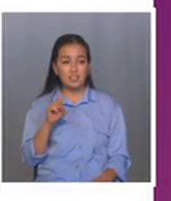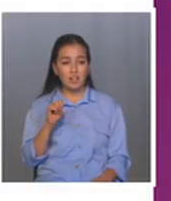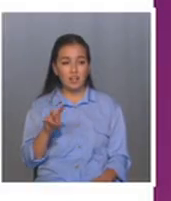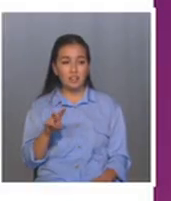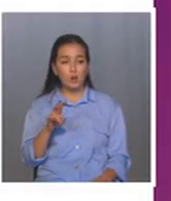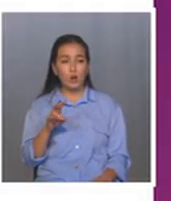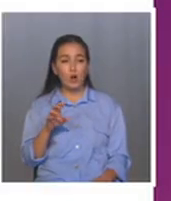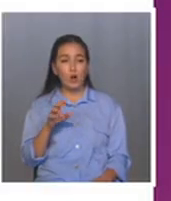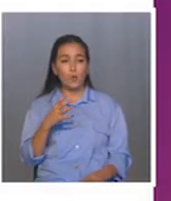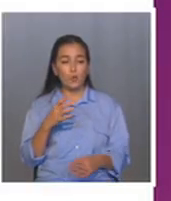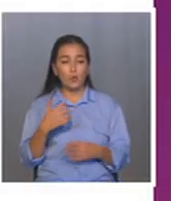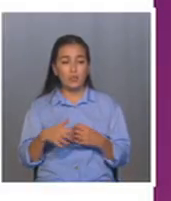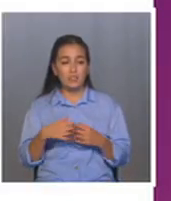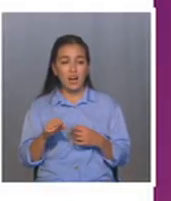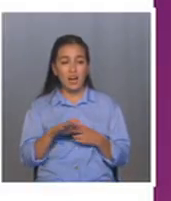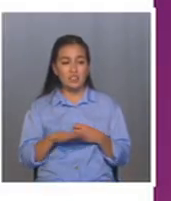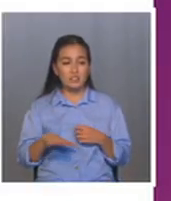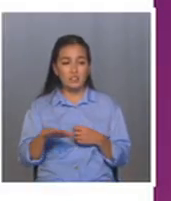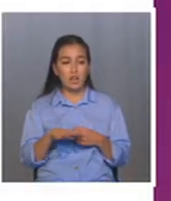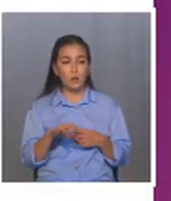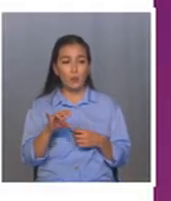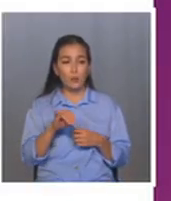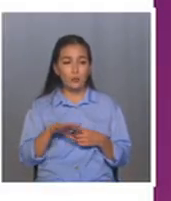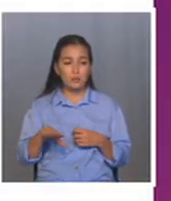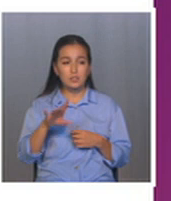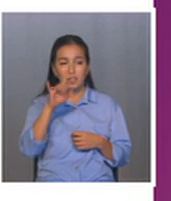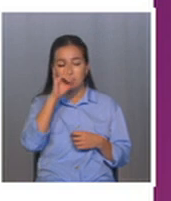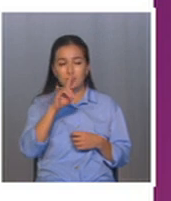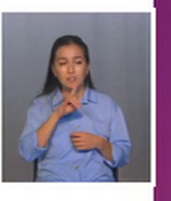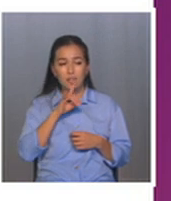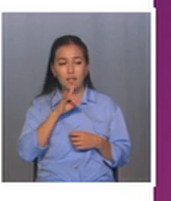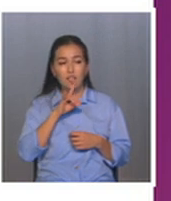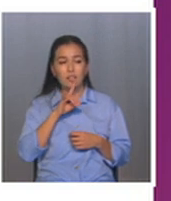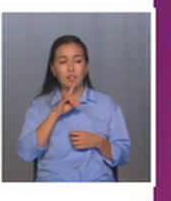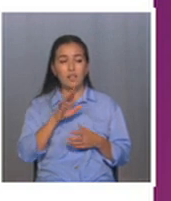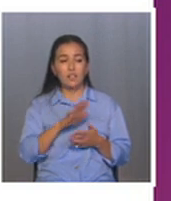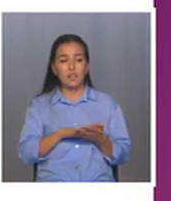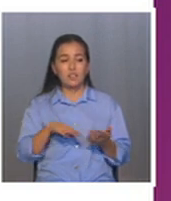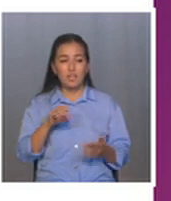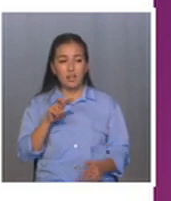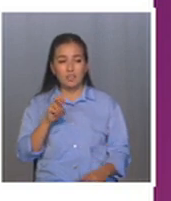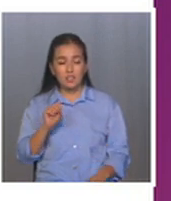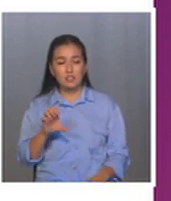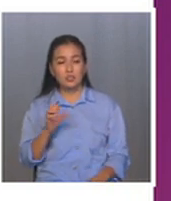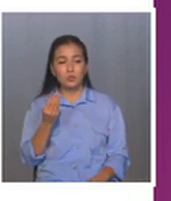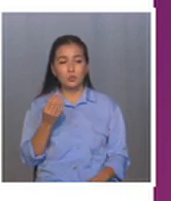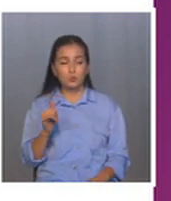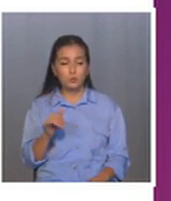Орта Азиядан өтіп, оңтүстік Қазақстан, одан әрі Талас, Шу